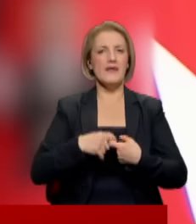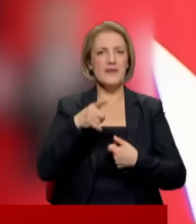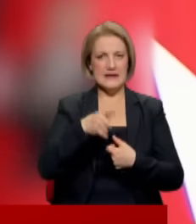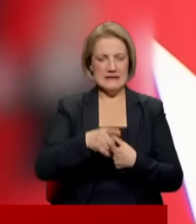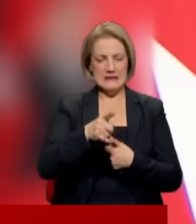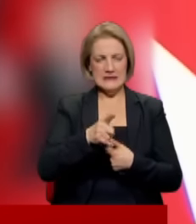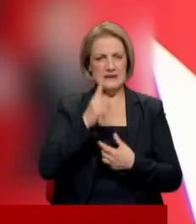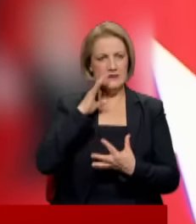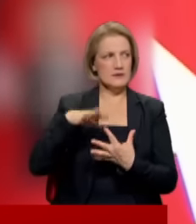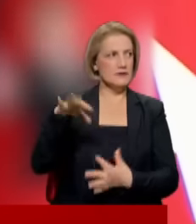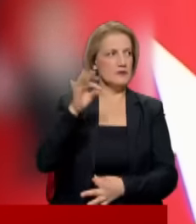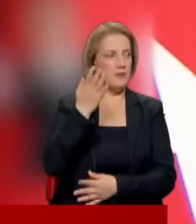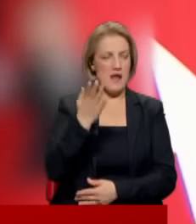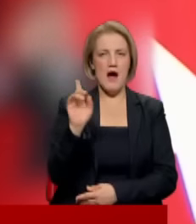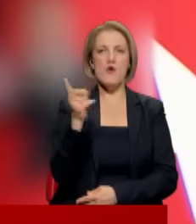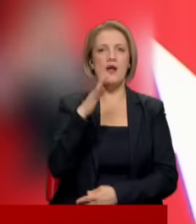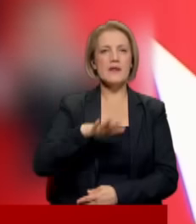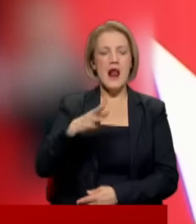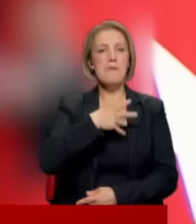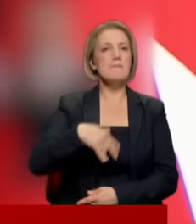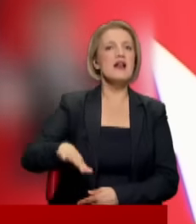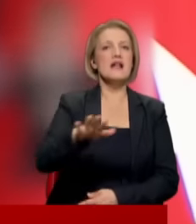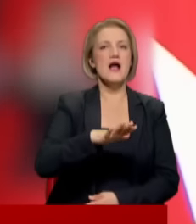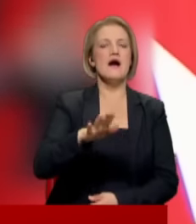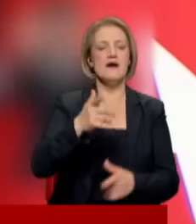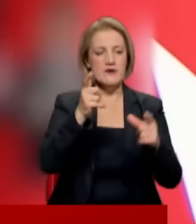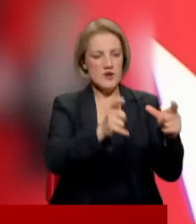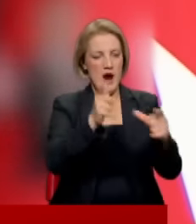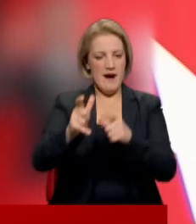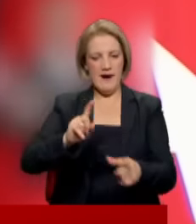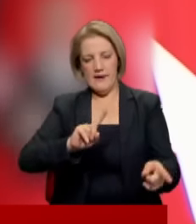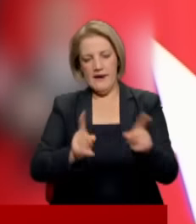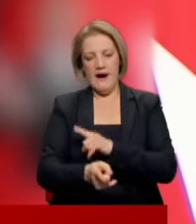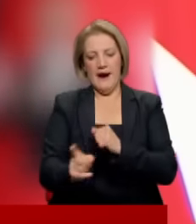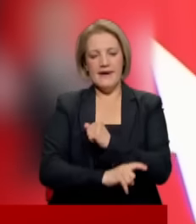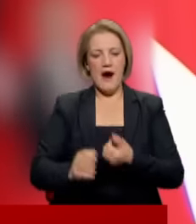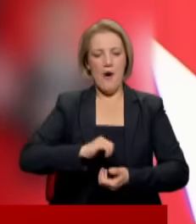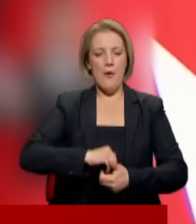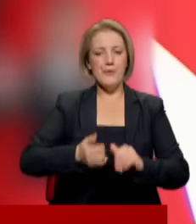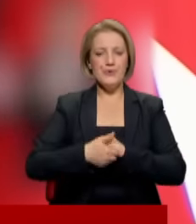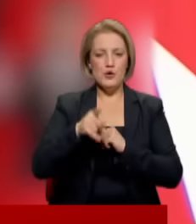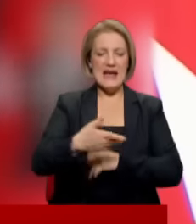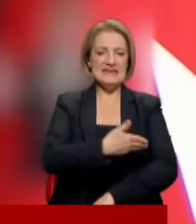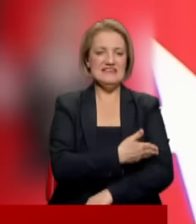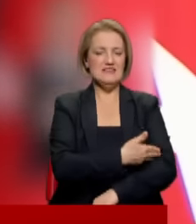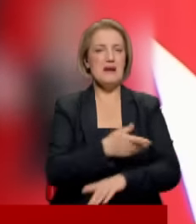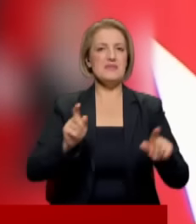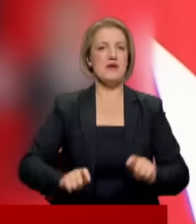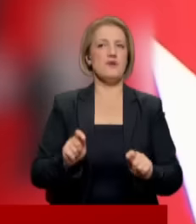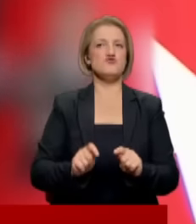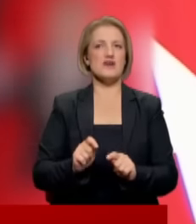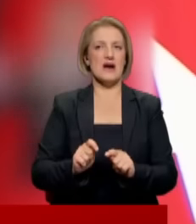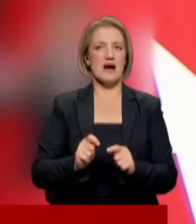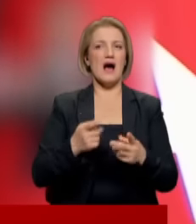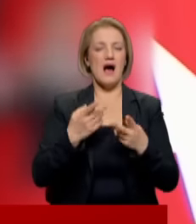belirsiz tipler tarafından yönetilen belediyelerin şehirleri yerine terör örgütüne hizmet edeceği